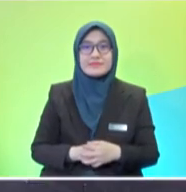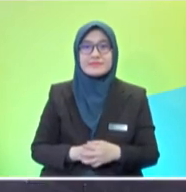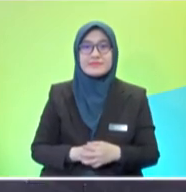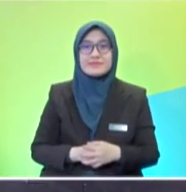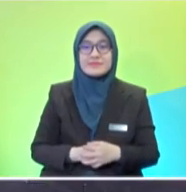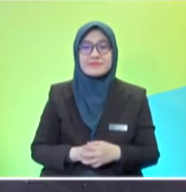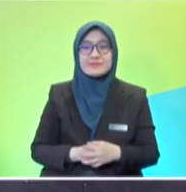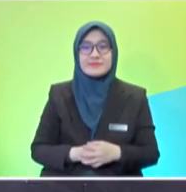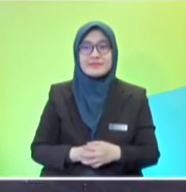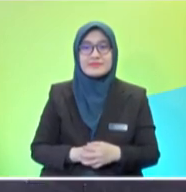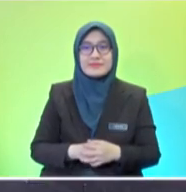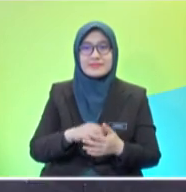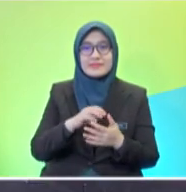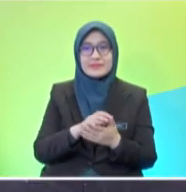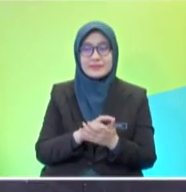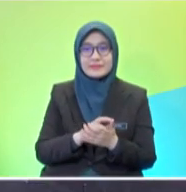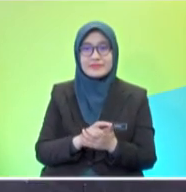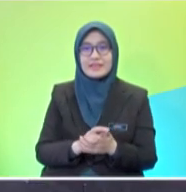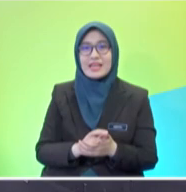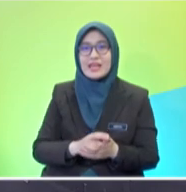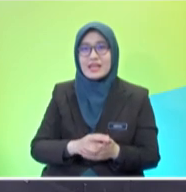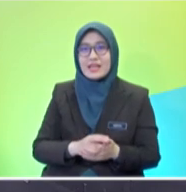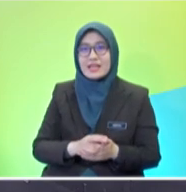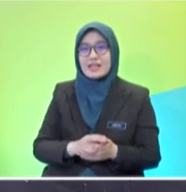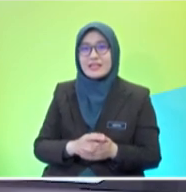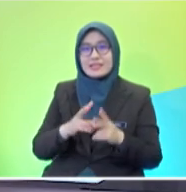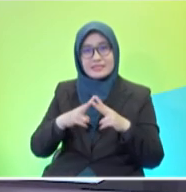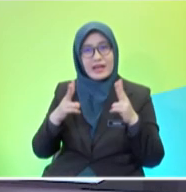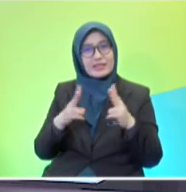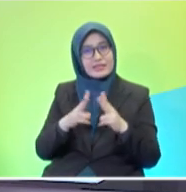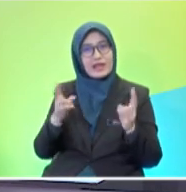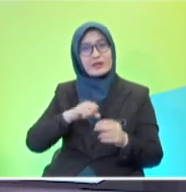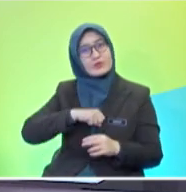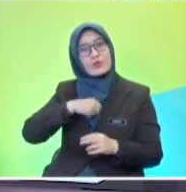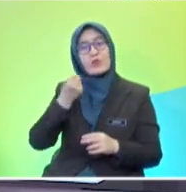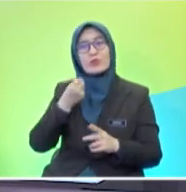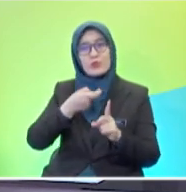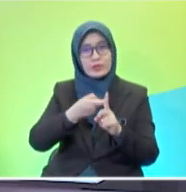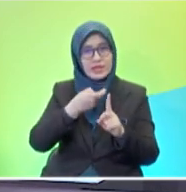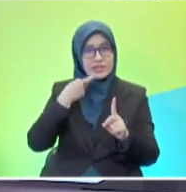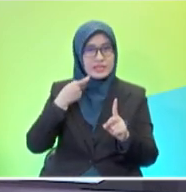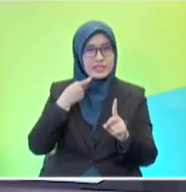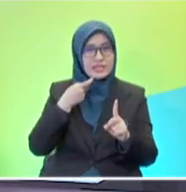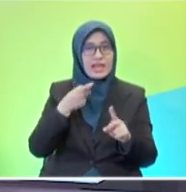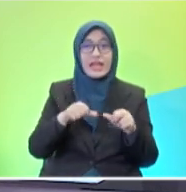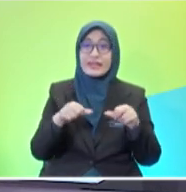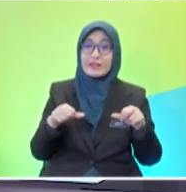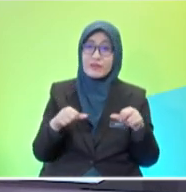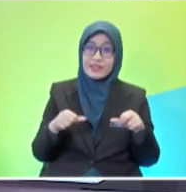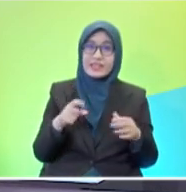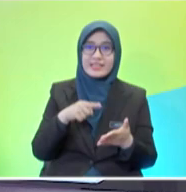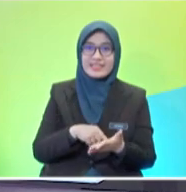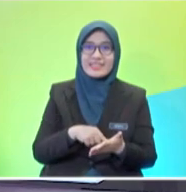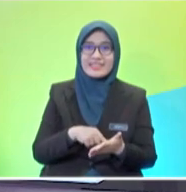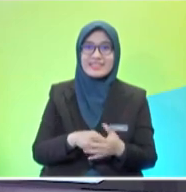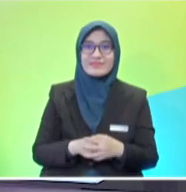menarik activity ini jadi semua mobil murid-murid dapat manfaat daripada activity kita terutama sekali untuk mempelajari